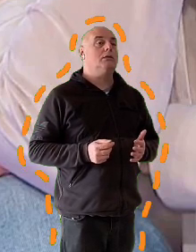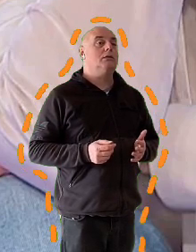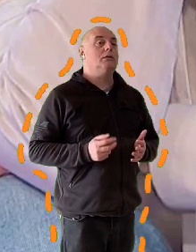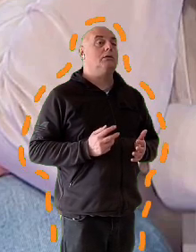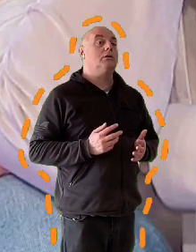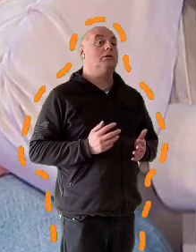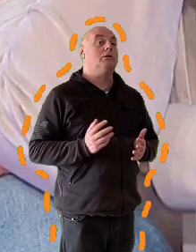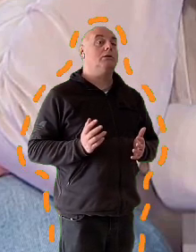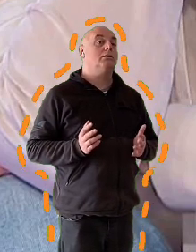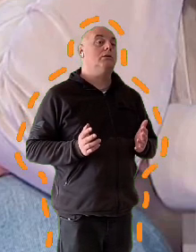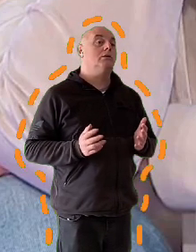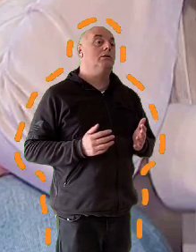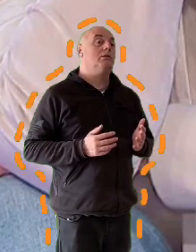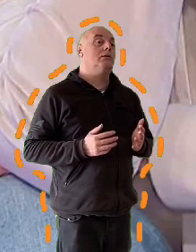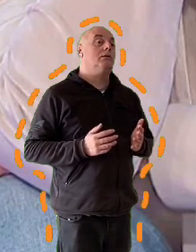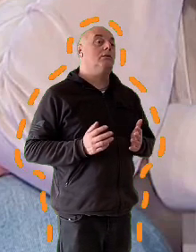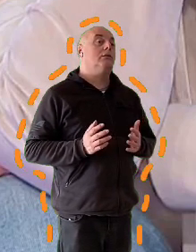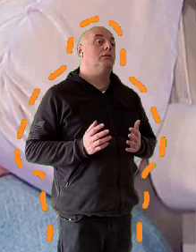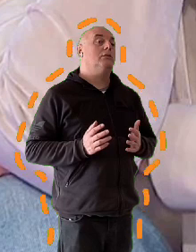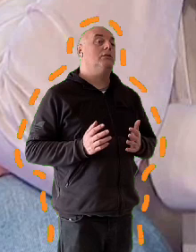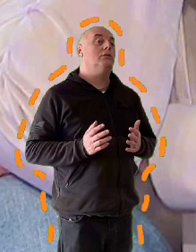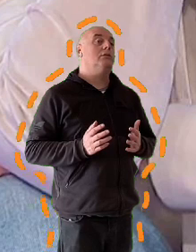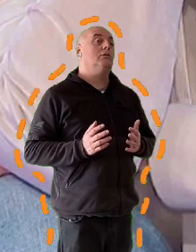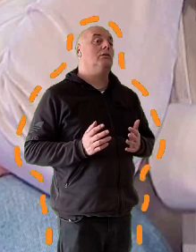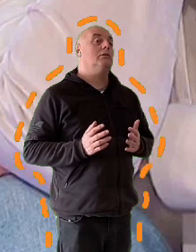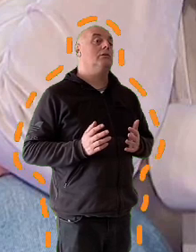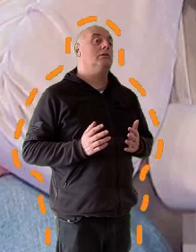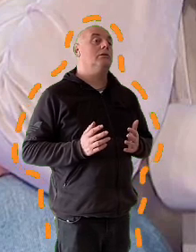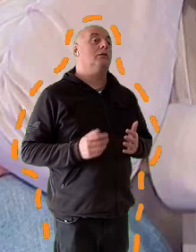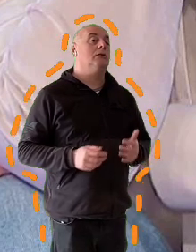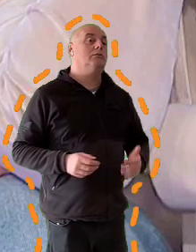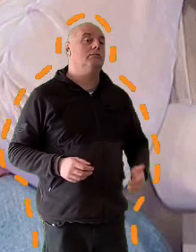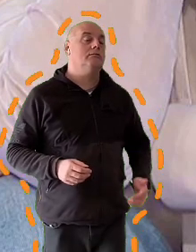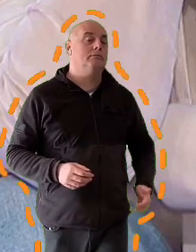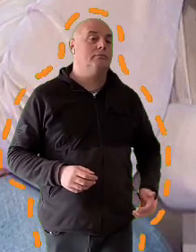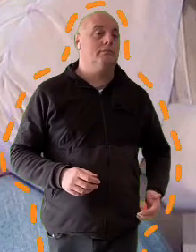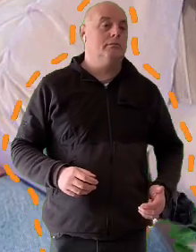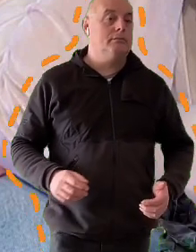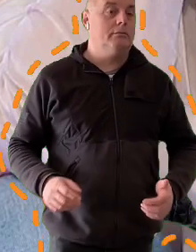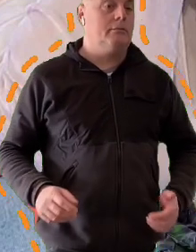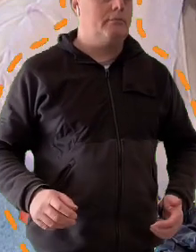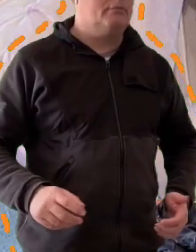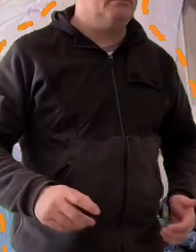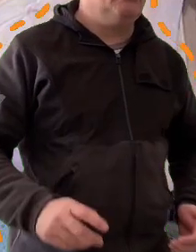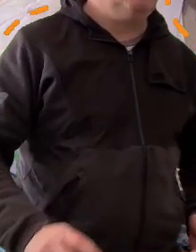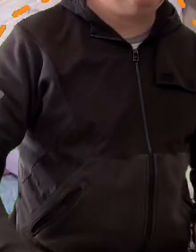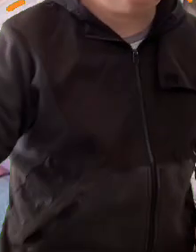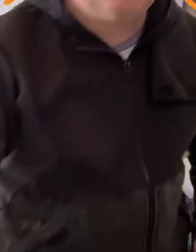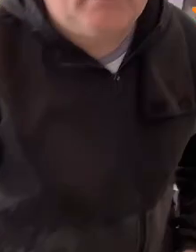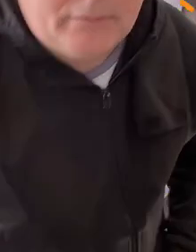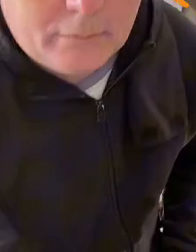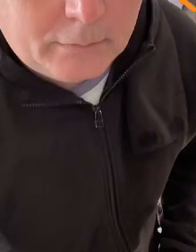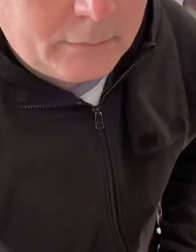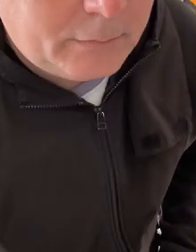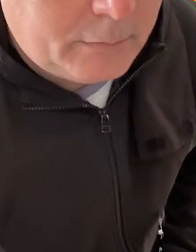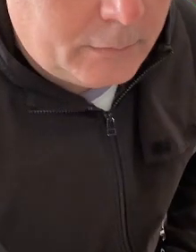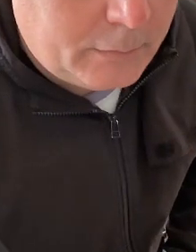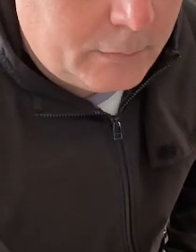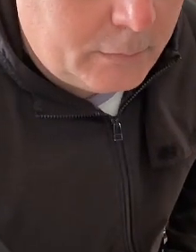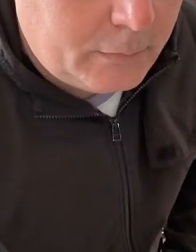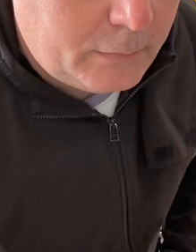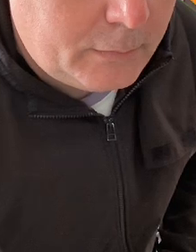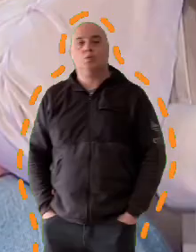coppia che ha anche voluto ringraziare Maria De Filippi emozionati Teresa Langella E Andrea Dal Corso hanno poi